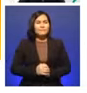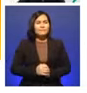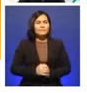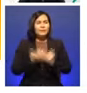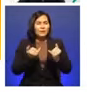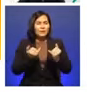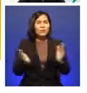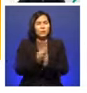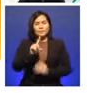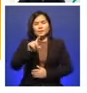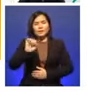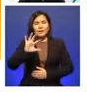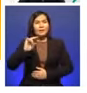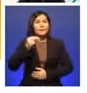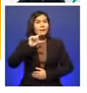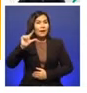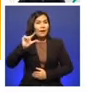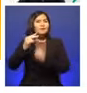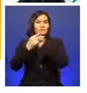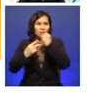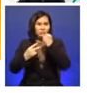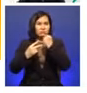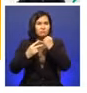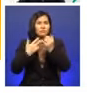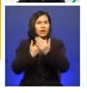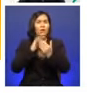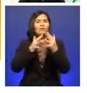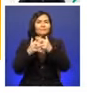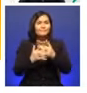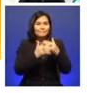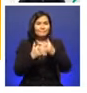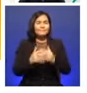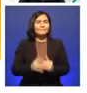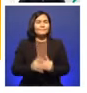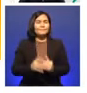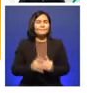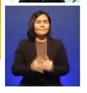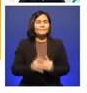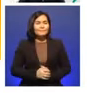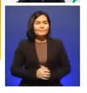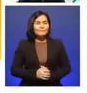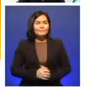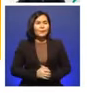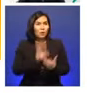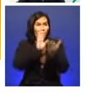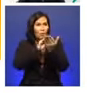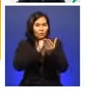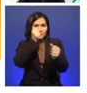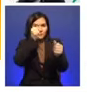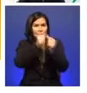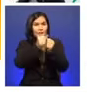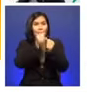นถึง 150,000 ล้านดอลลาร์สหรัฐทีเดียวนะครับซึ่งถ้าเปรียบเทียบแล้วเนี่ยนะครับเราลองจำตัวเลขนี้ไว้นะครับเพราะว่าจะไ